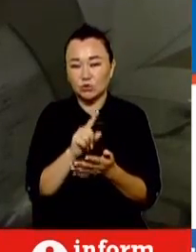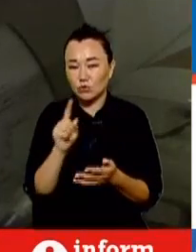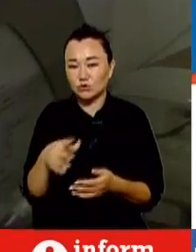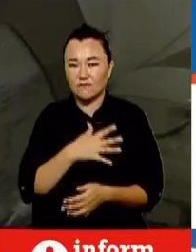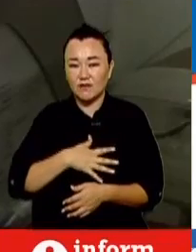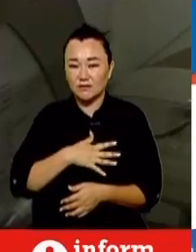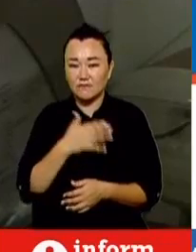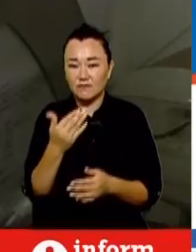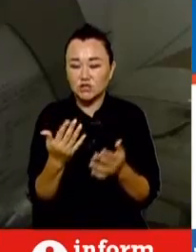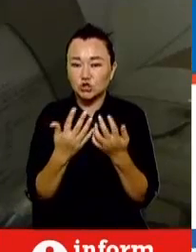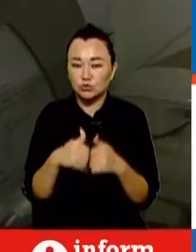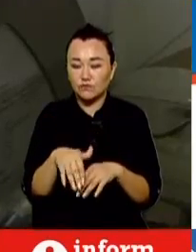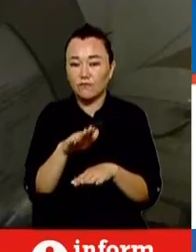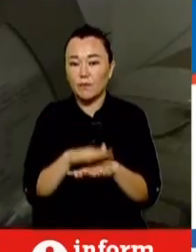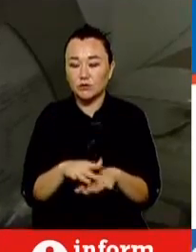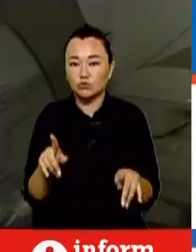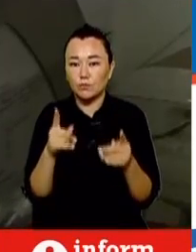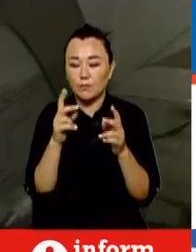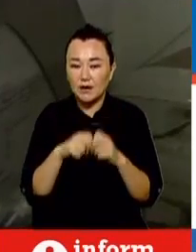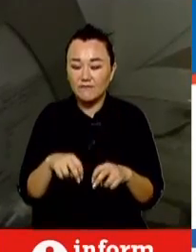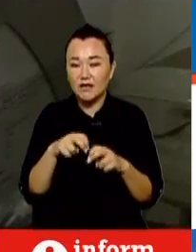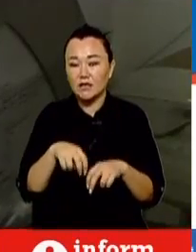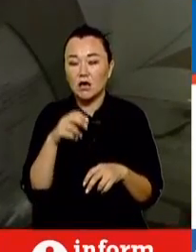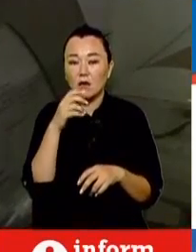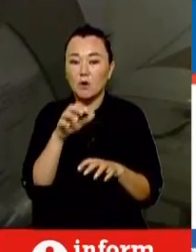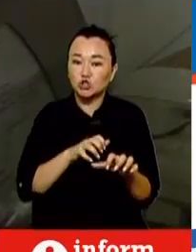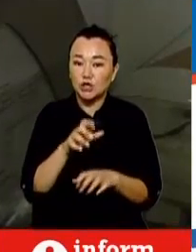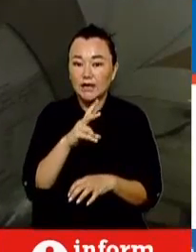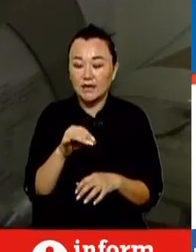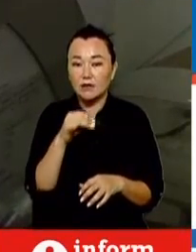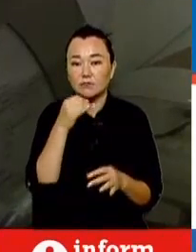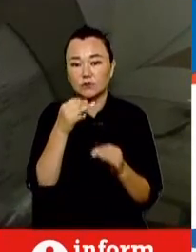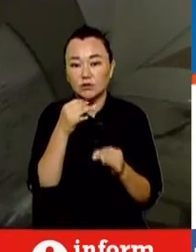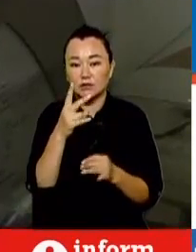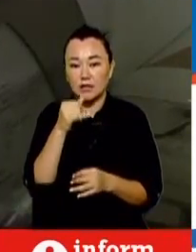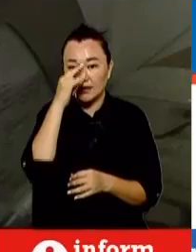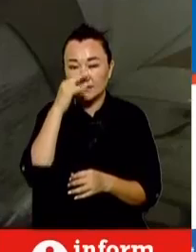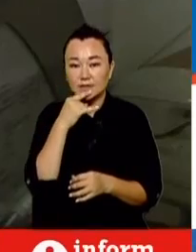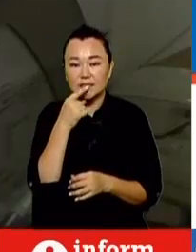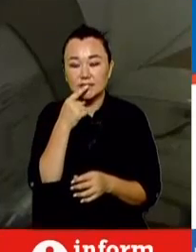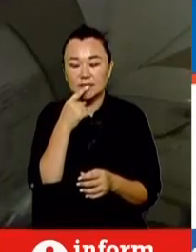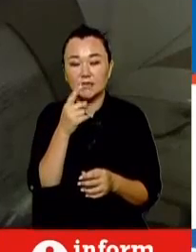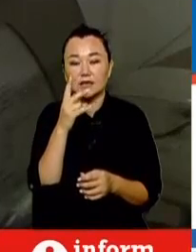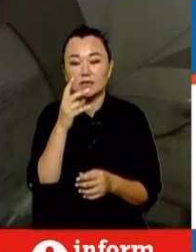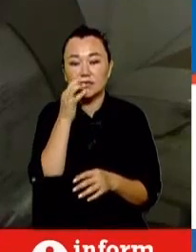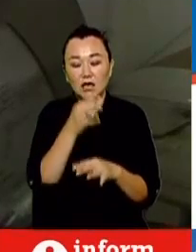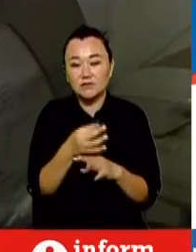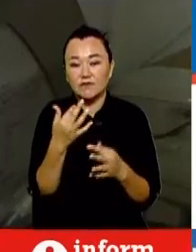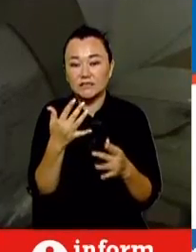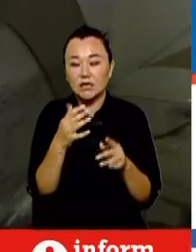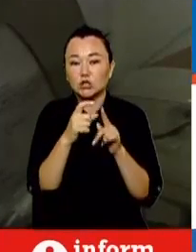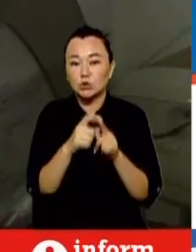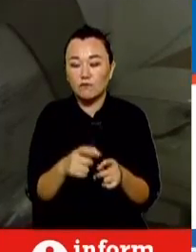волновать ваш счет в банке. Чтобы проверить, не мошенник ли звонит, достаточно заговорить с ним на казахском языке, сказав хотя бы несколько